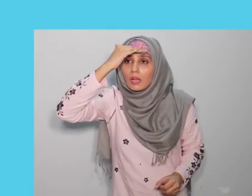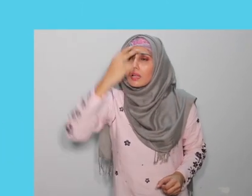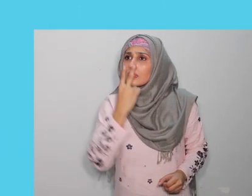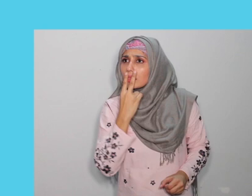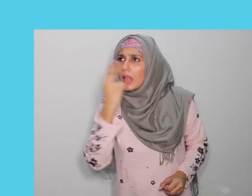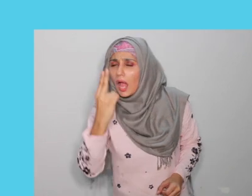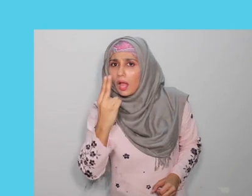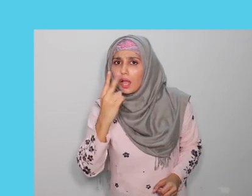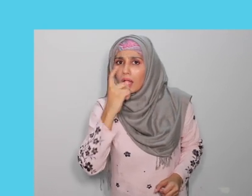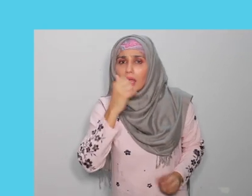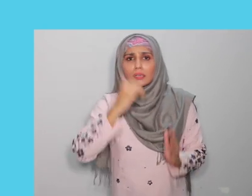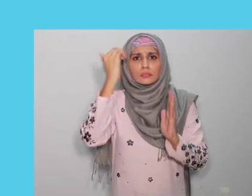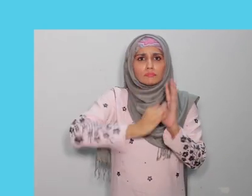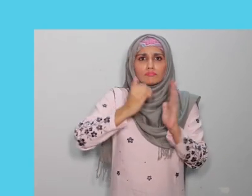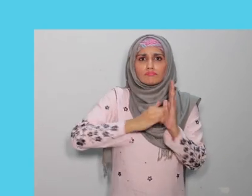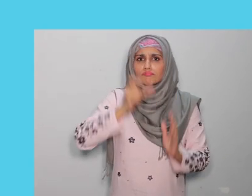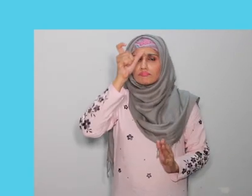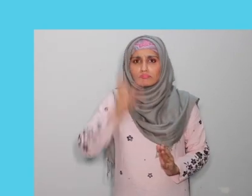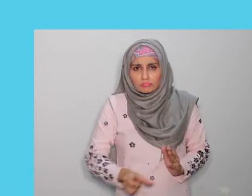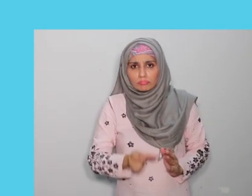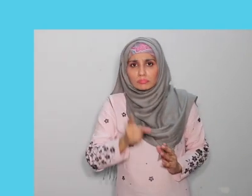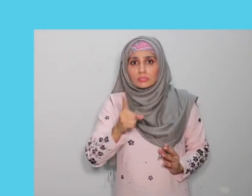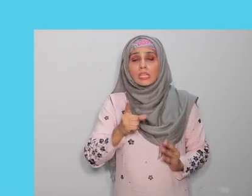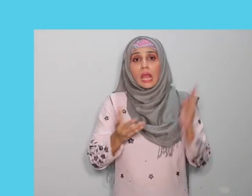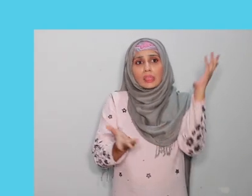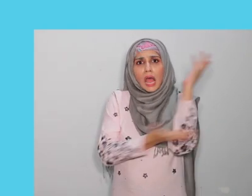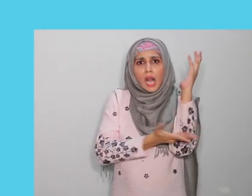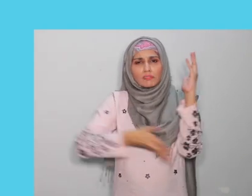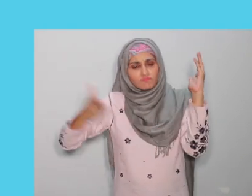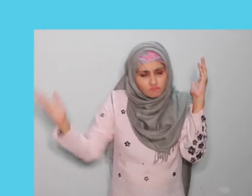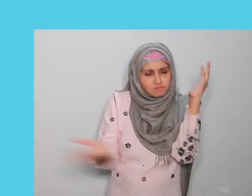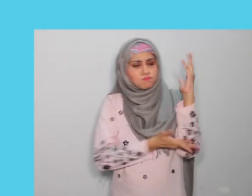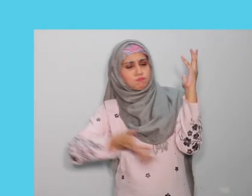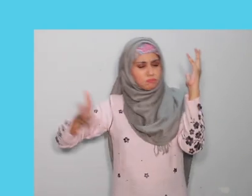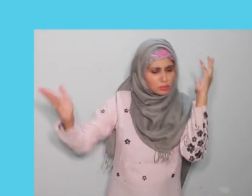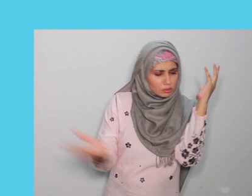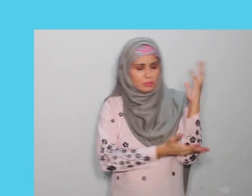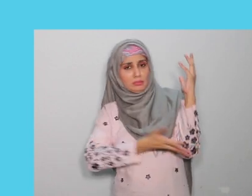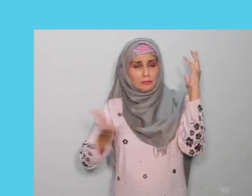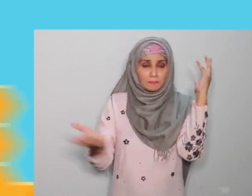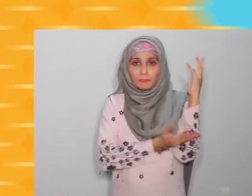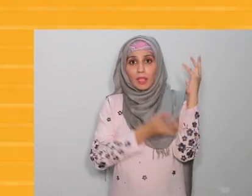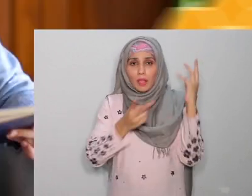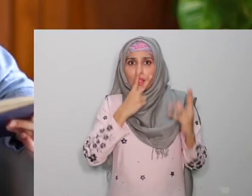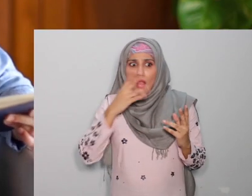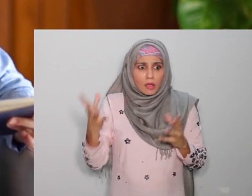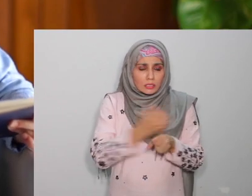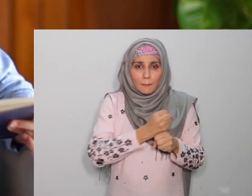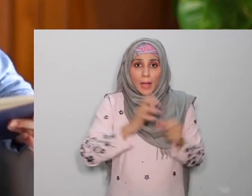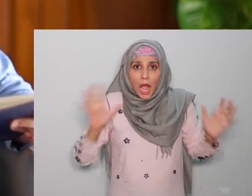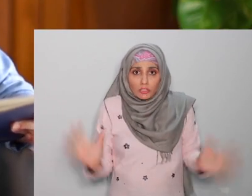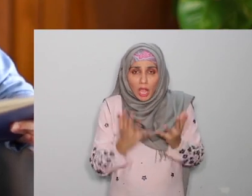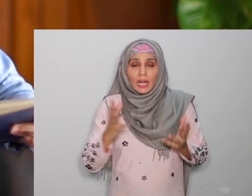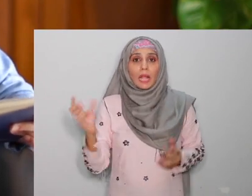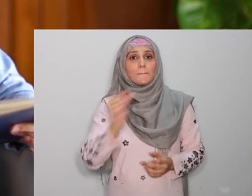झांका तो देखा कि एक लकड़हारा उनका पेड़ काट रहा था। इस हंगामी